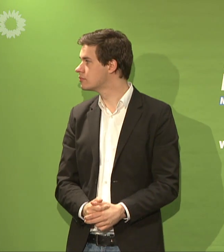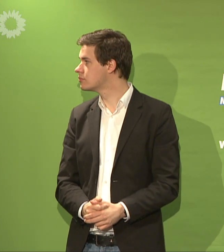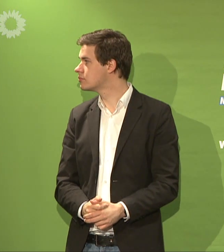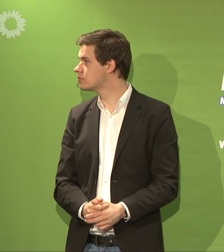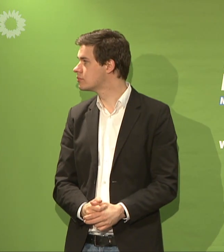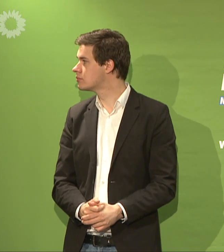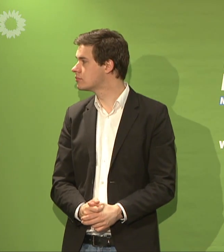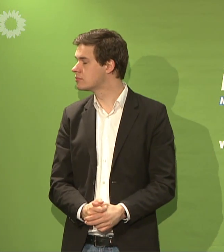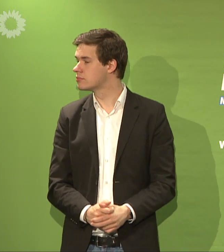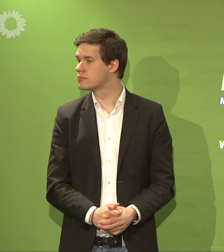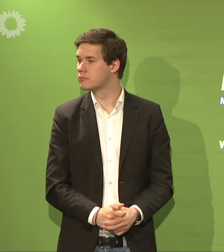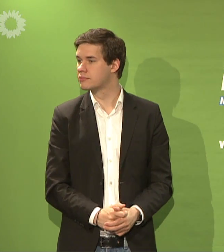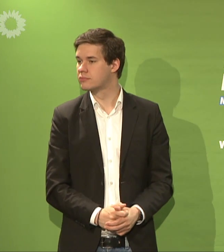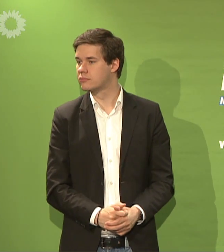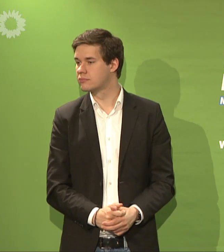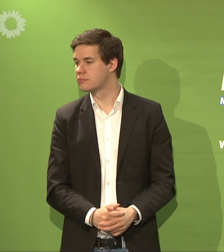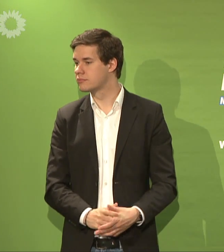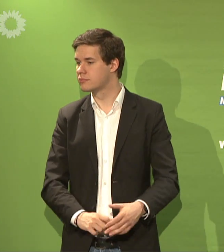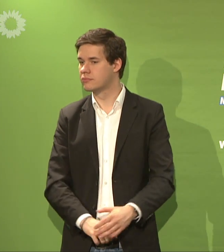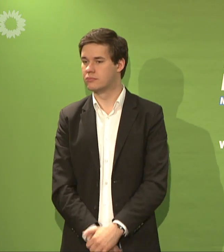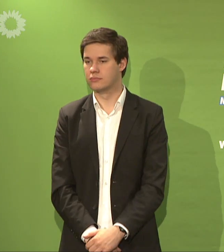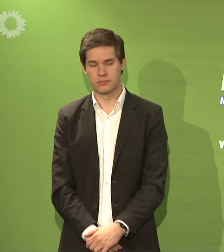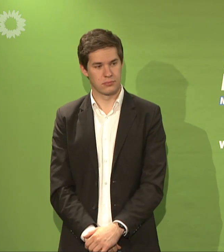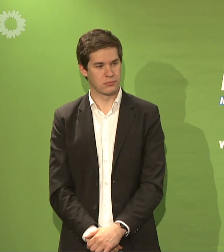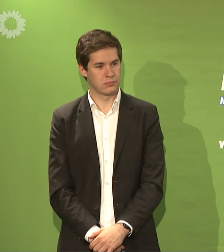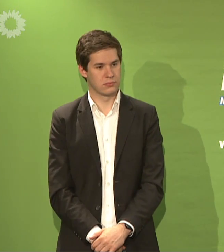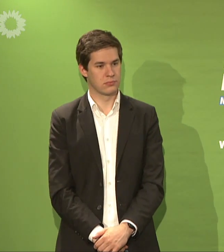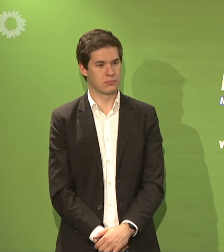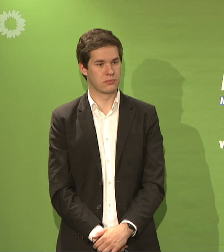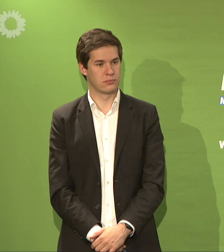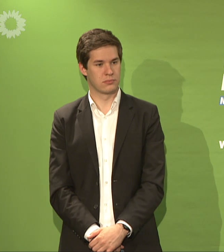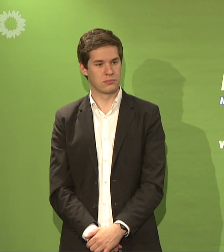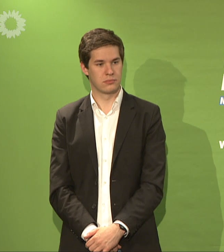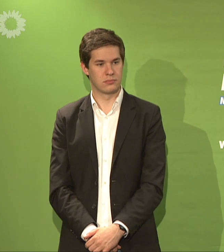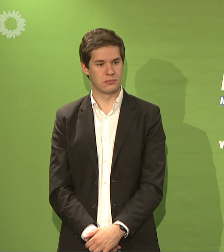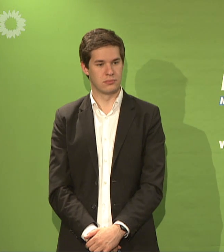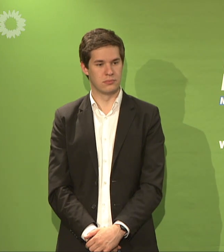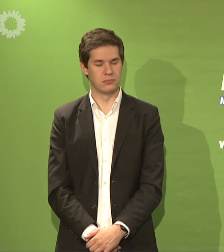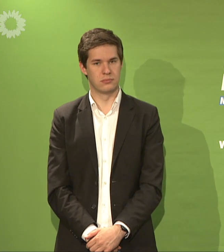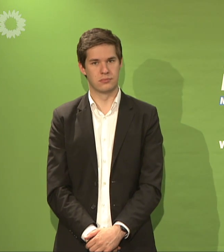Votum können wir machen, ne? Das Votum des Landes machen wir.